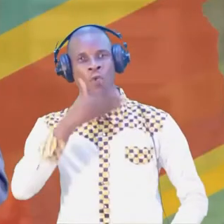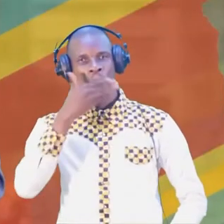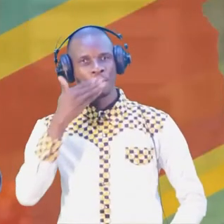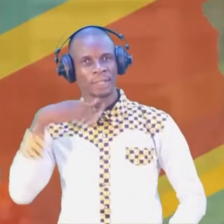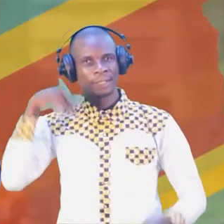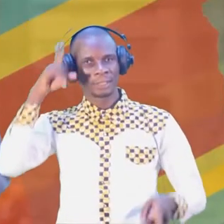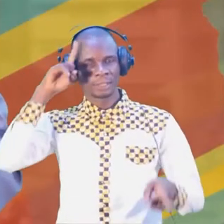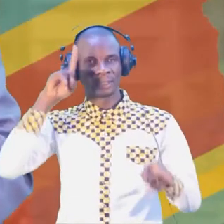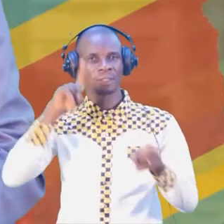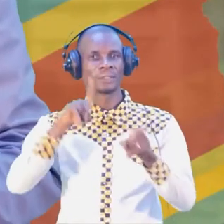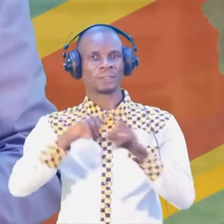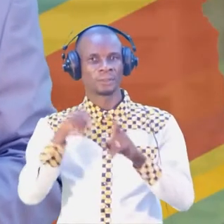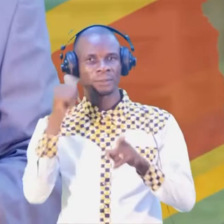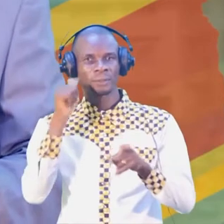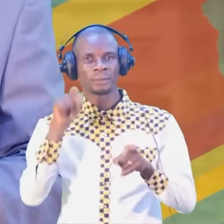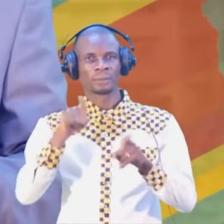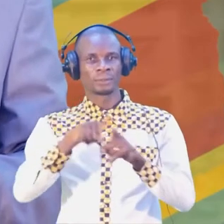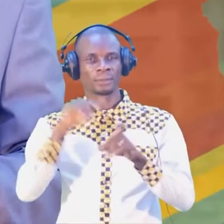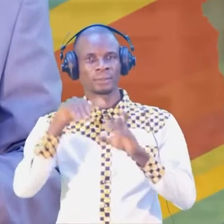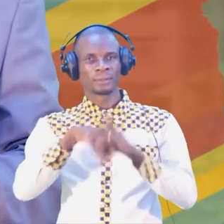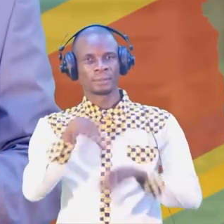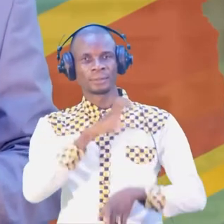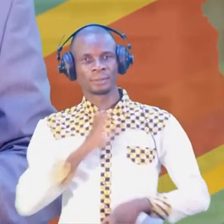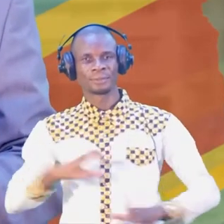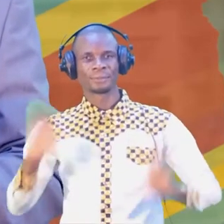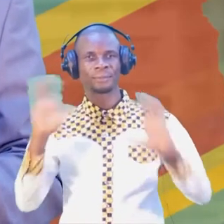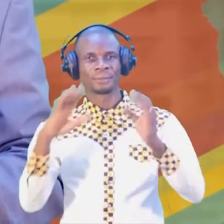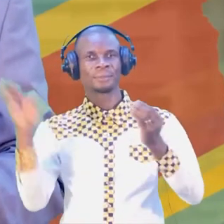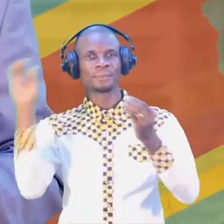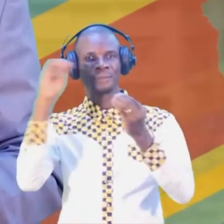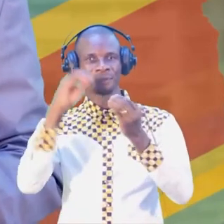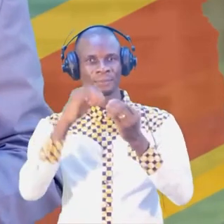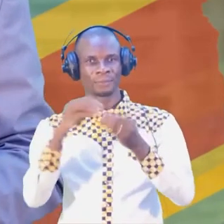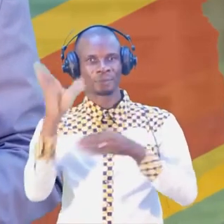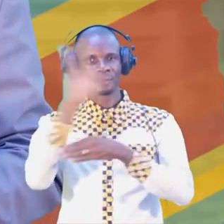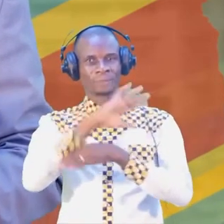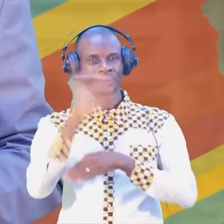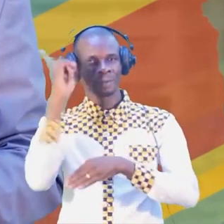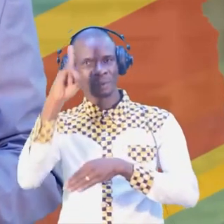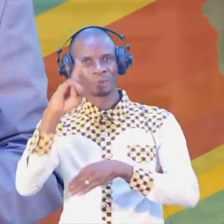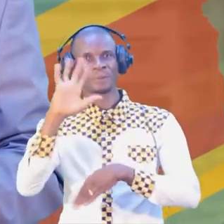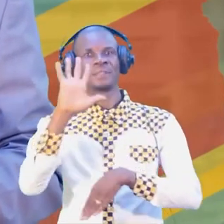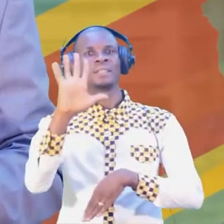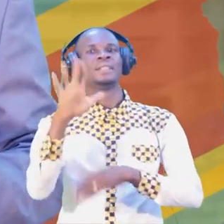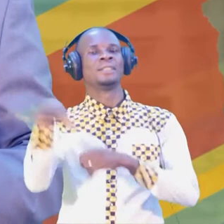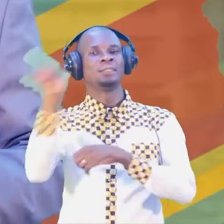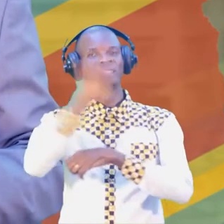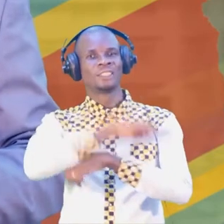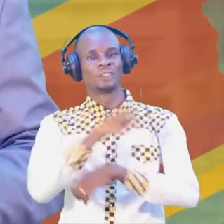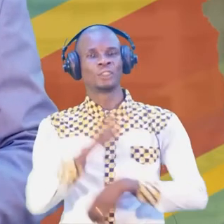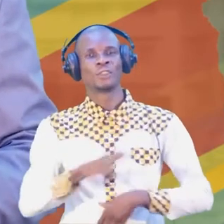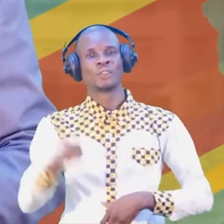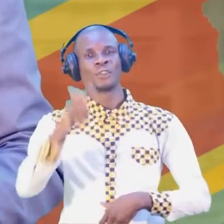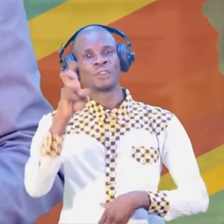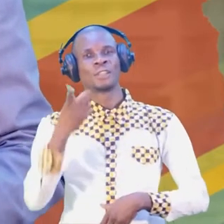Bien, chers frères et sœurs, na dada katika Kristo, nous vous saluons encore ce soir leo. Pour ce cinquième jour de ce